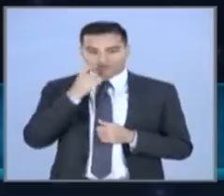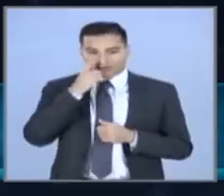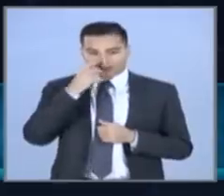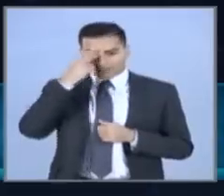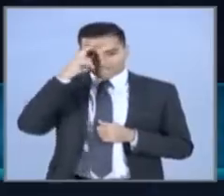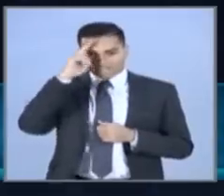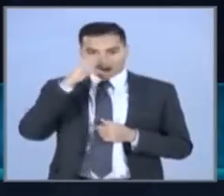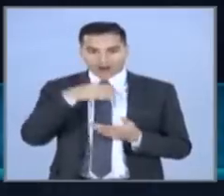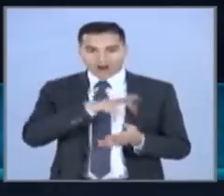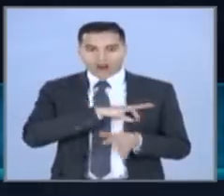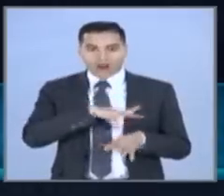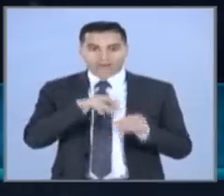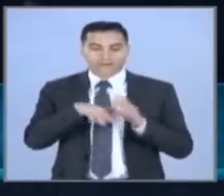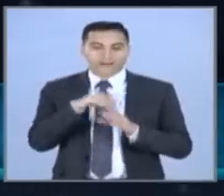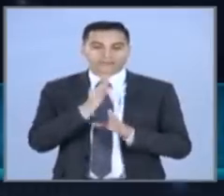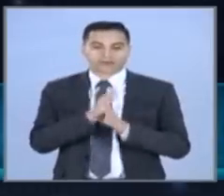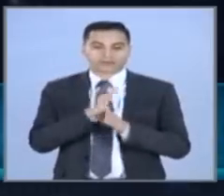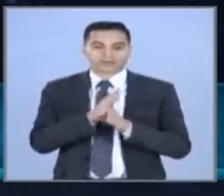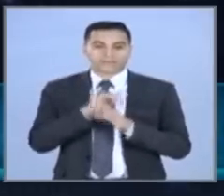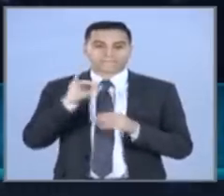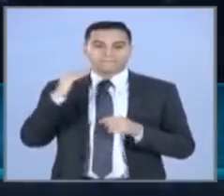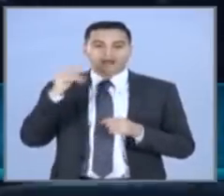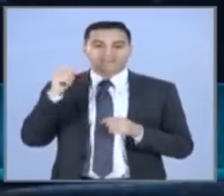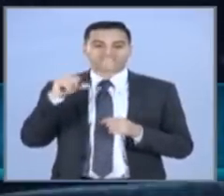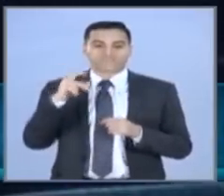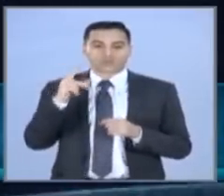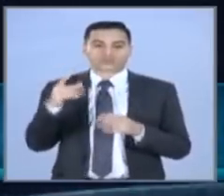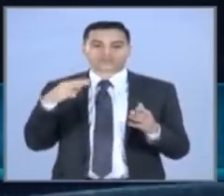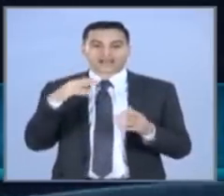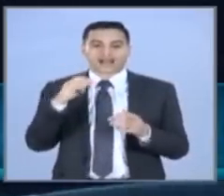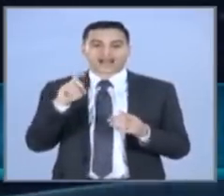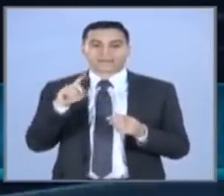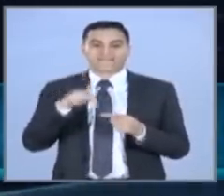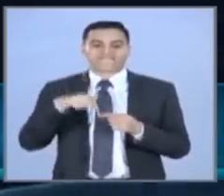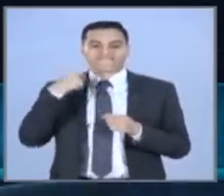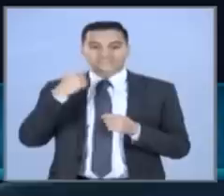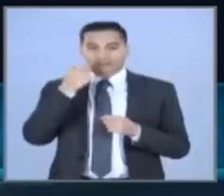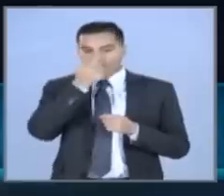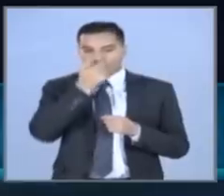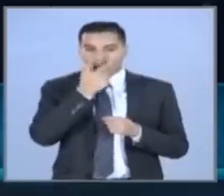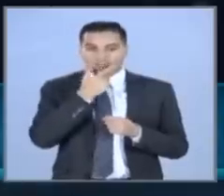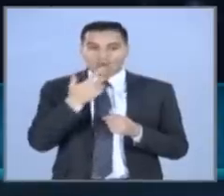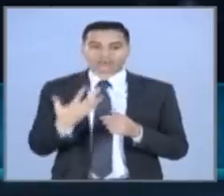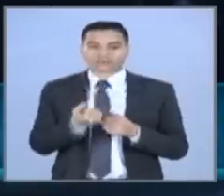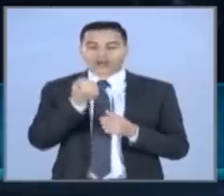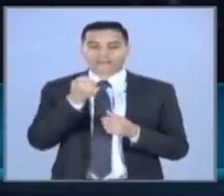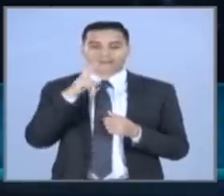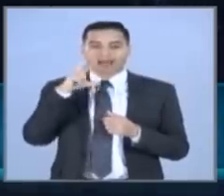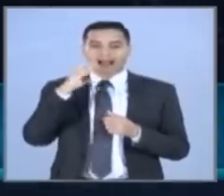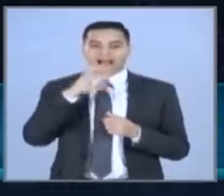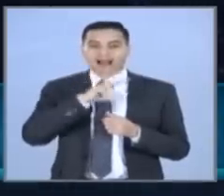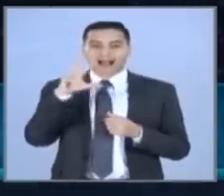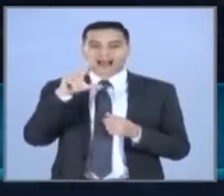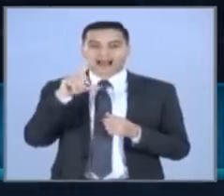من هو الفنان الراحل الذي قام بدور محفوظ عجب في فيلم دموع صاحبة الجلالة؟